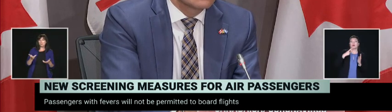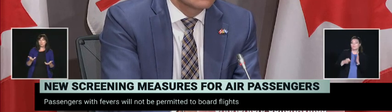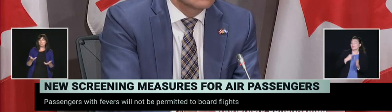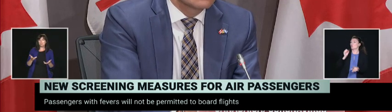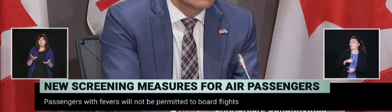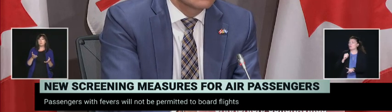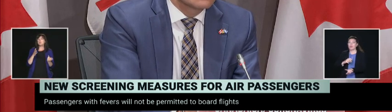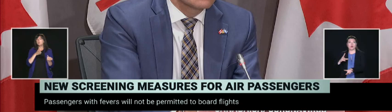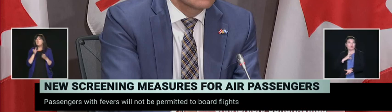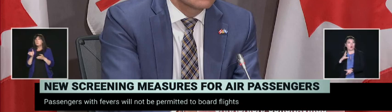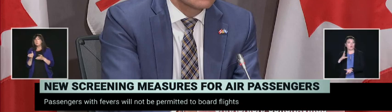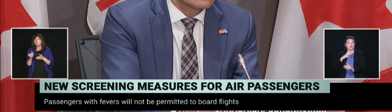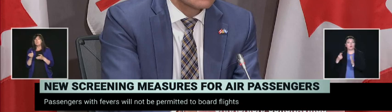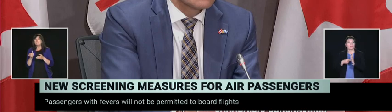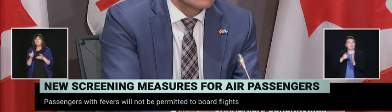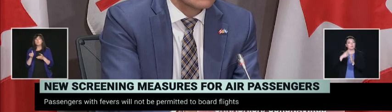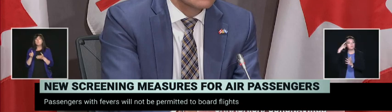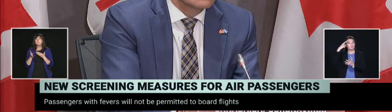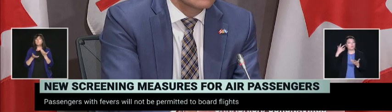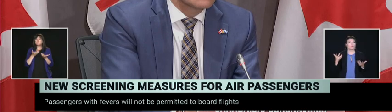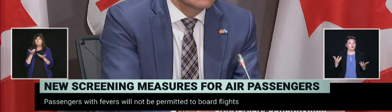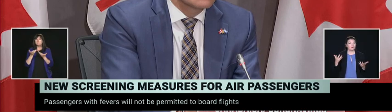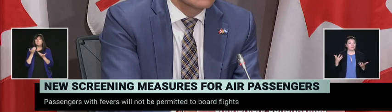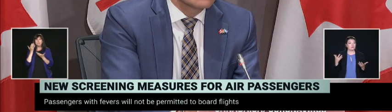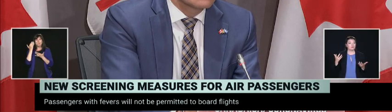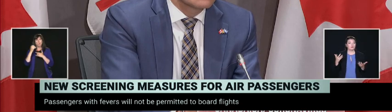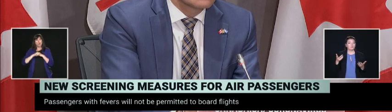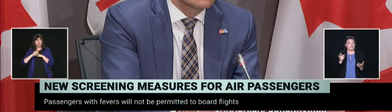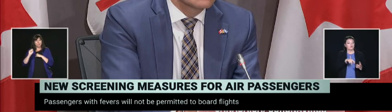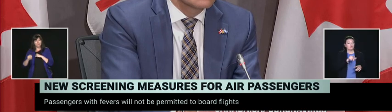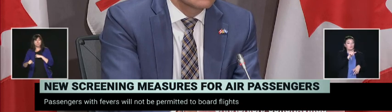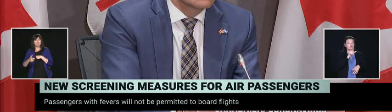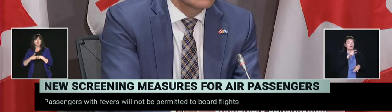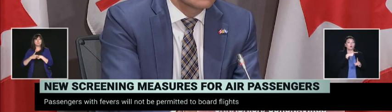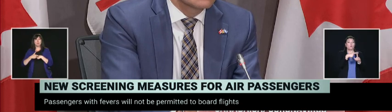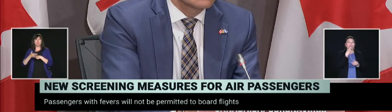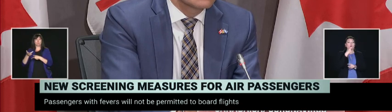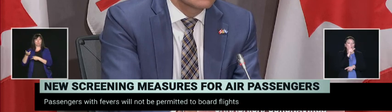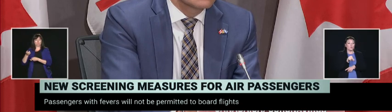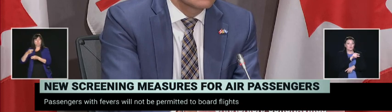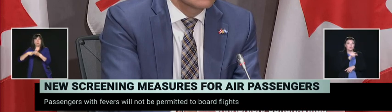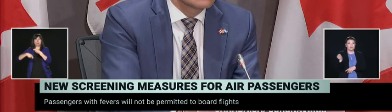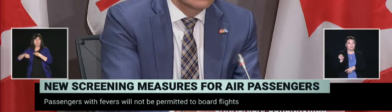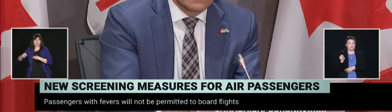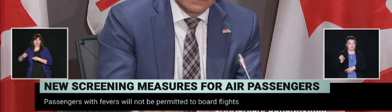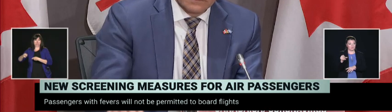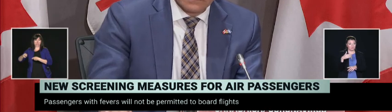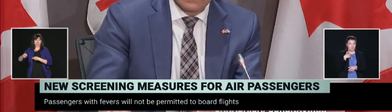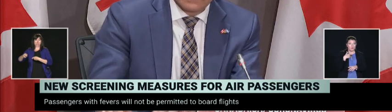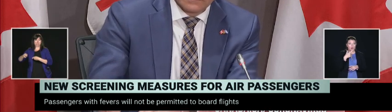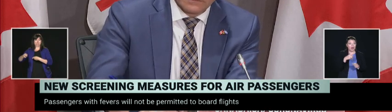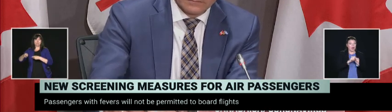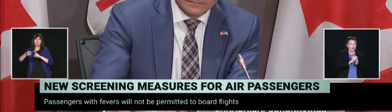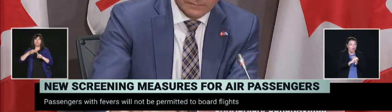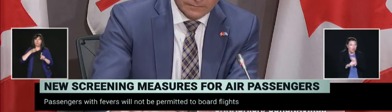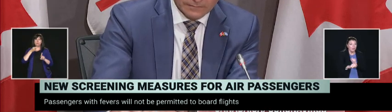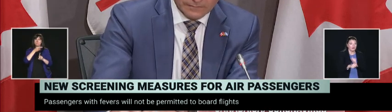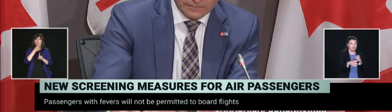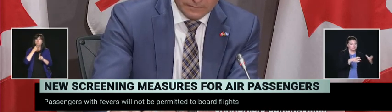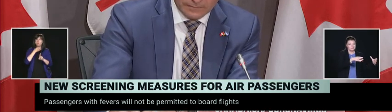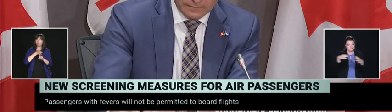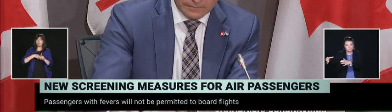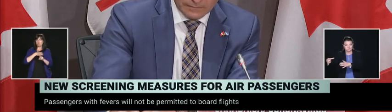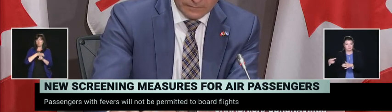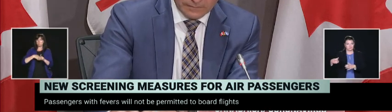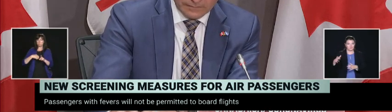ces soldats-là par des gens de la Croix-Rouge? Est-ce qu'il y a une querelle d'argent sur qui c'est qui payerait cette aide dans les